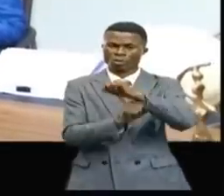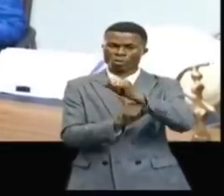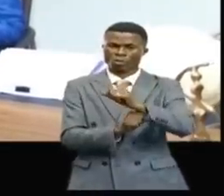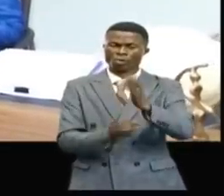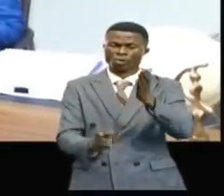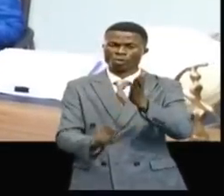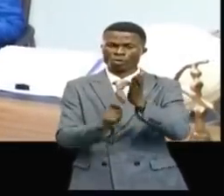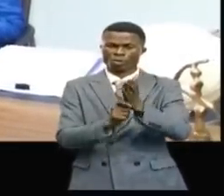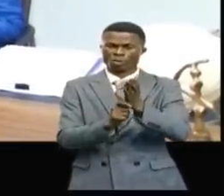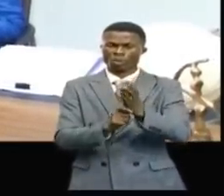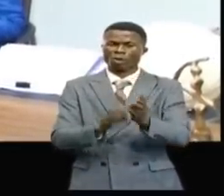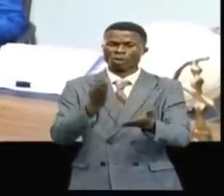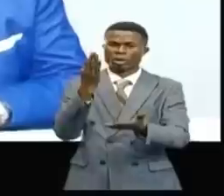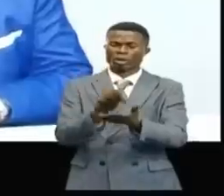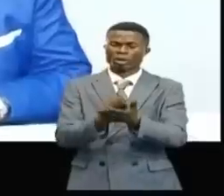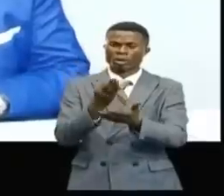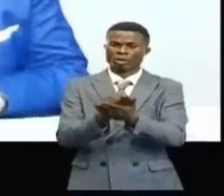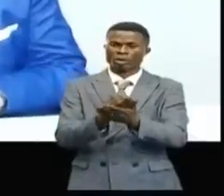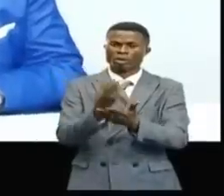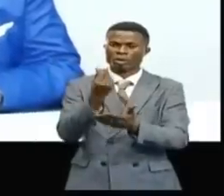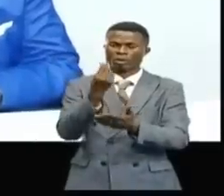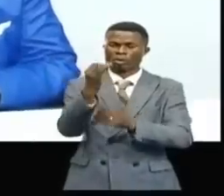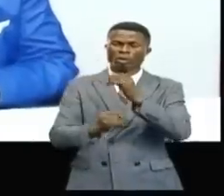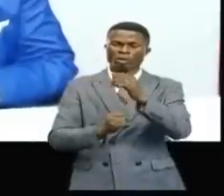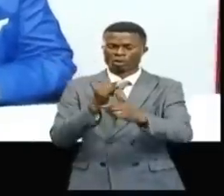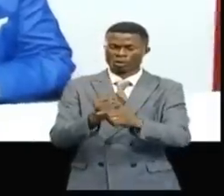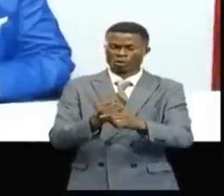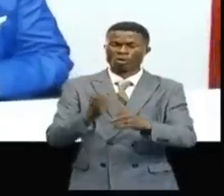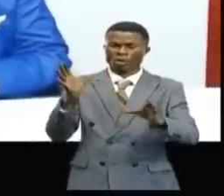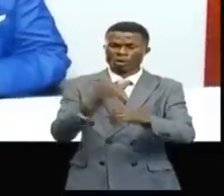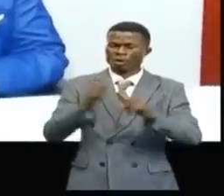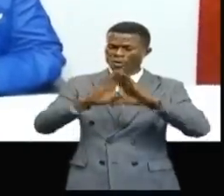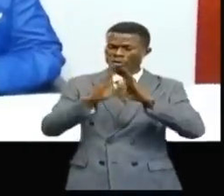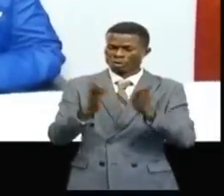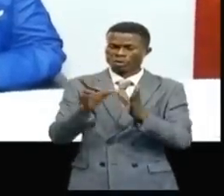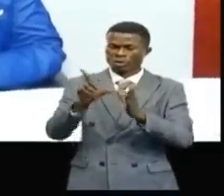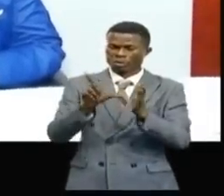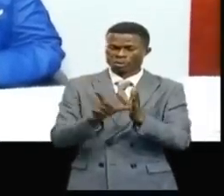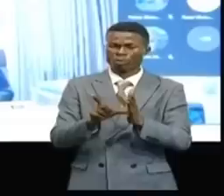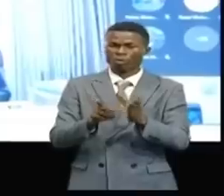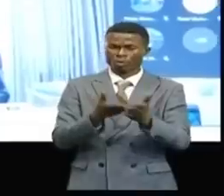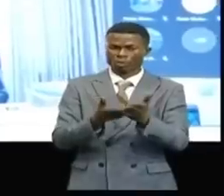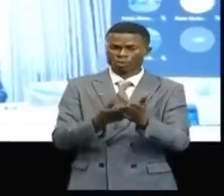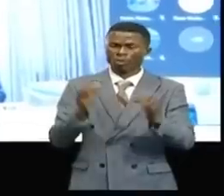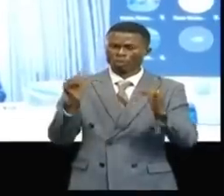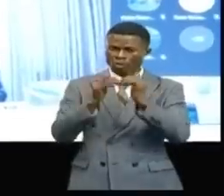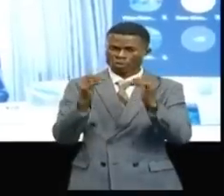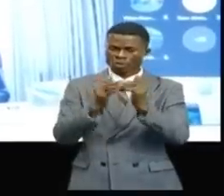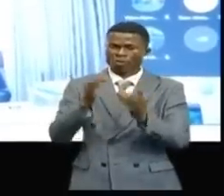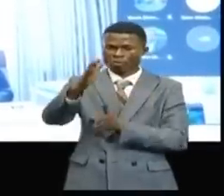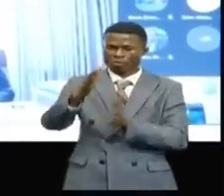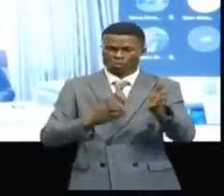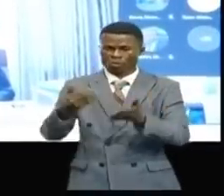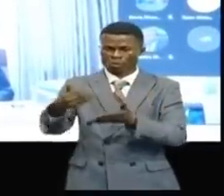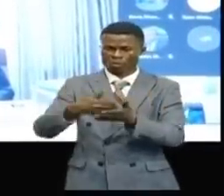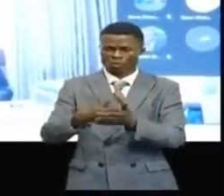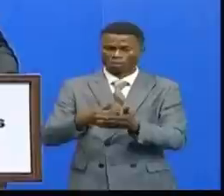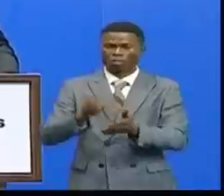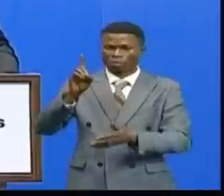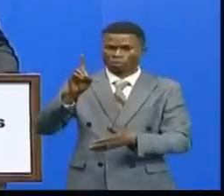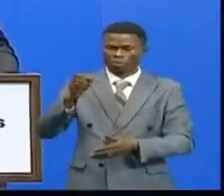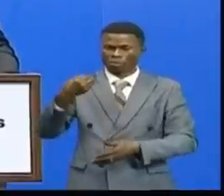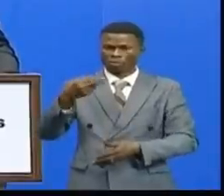avec l'appui de l'assistance technique du FMI sur la synthèse de toutes les dispositions légales et réglementaires relatives aux recettes encadrées par la